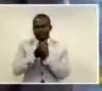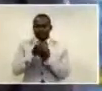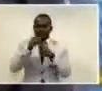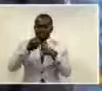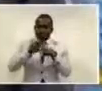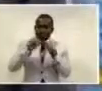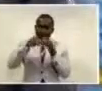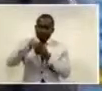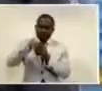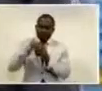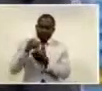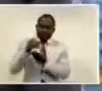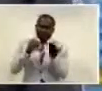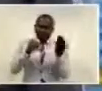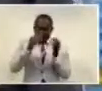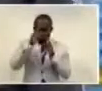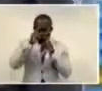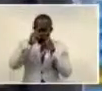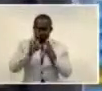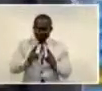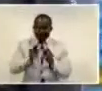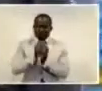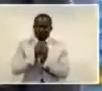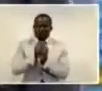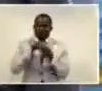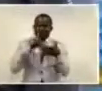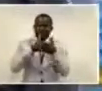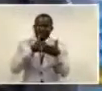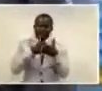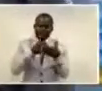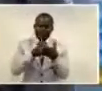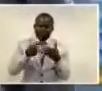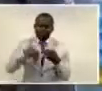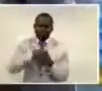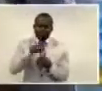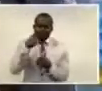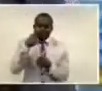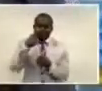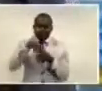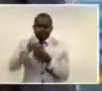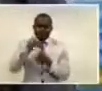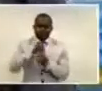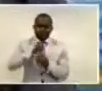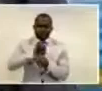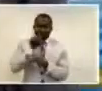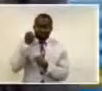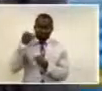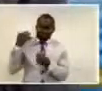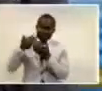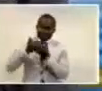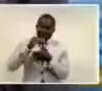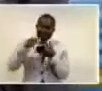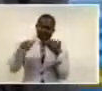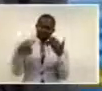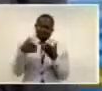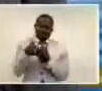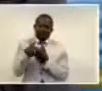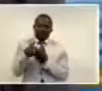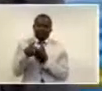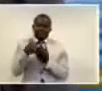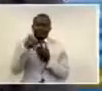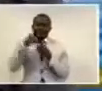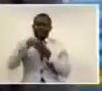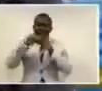ariko muri ibyo byose Nyakubahwa Perezida wa Repubulika hari imbogamizi nabashije guhura nayo mu mikorere yanjye nubwo ngezeho hose ni ukuvuga ngo